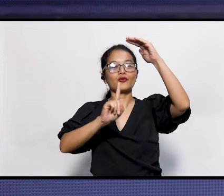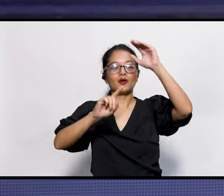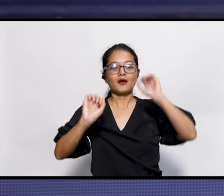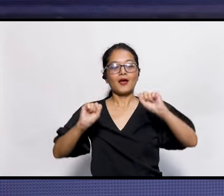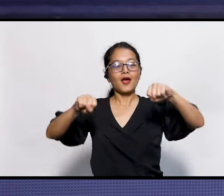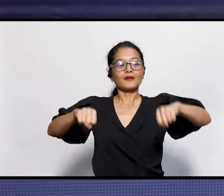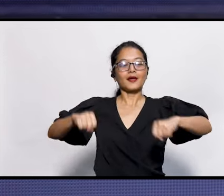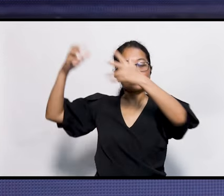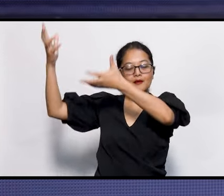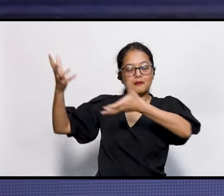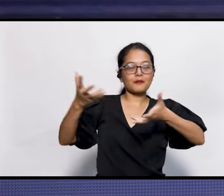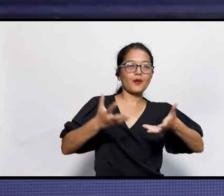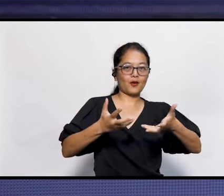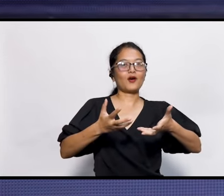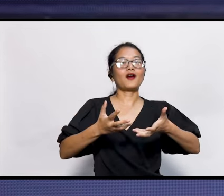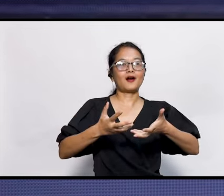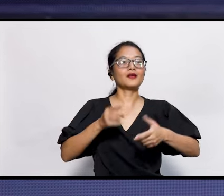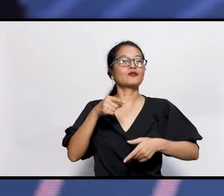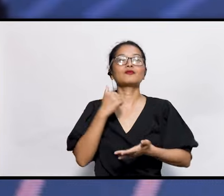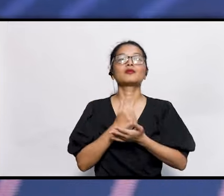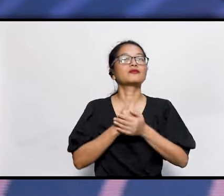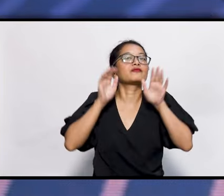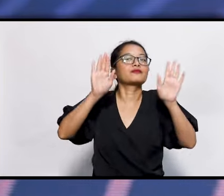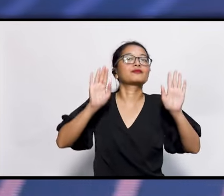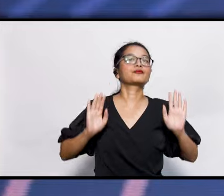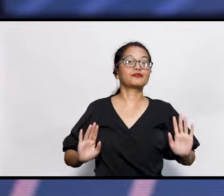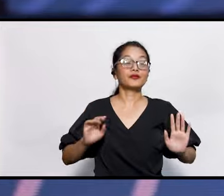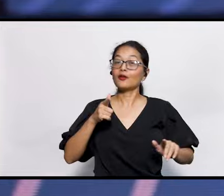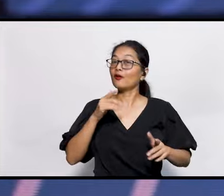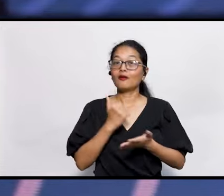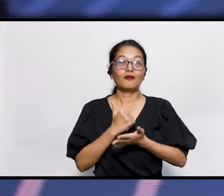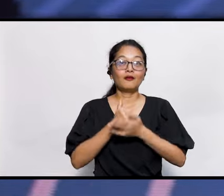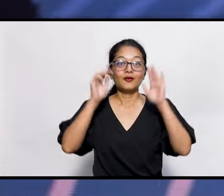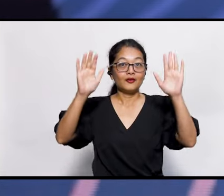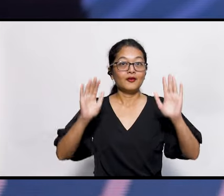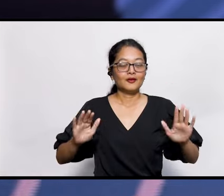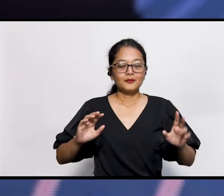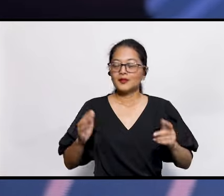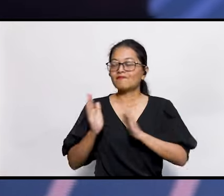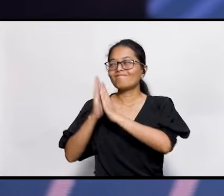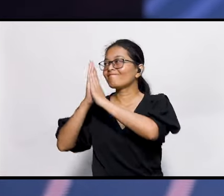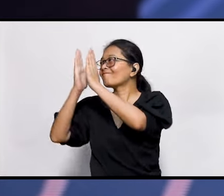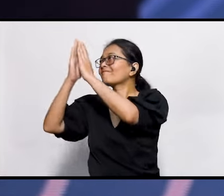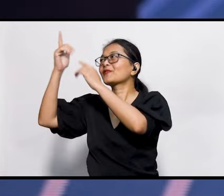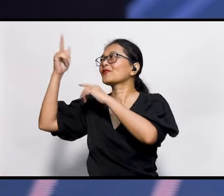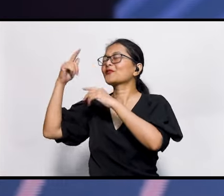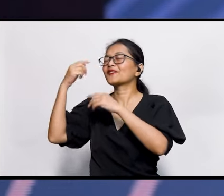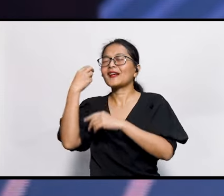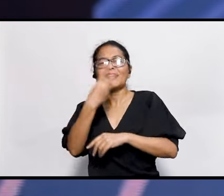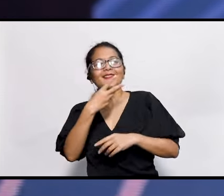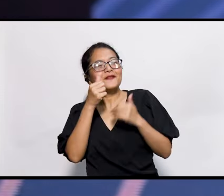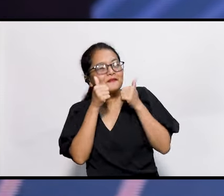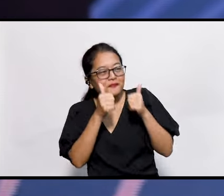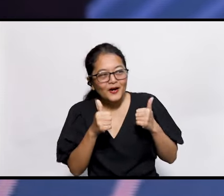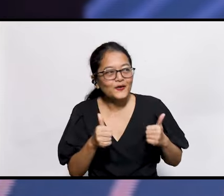his people itu luar biasa pak bahkan dikatakan praises good on memuji Tuhan itu